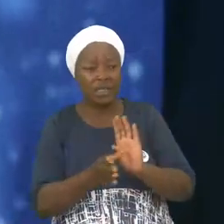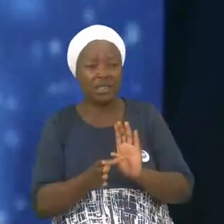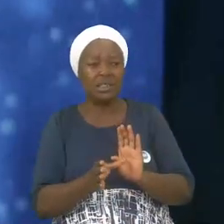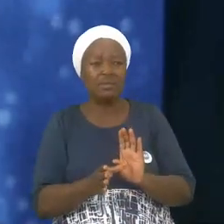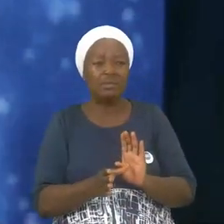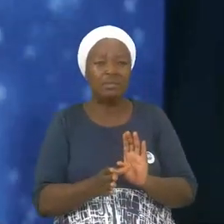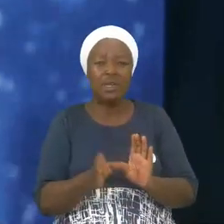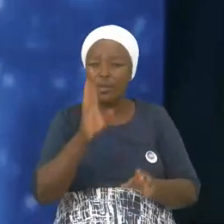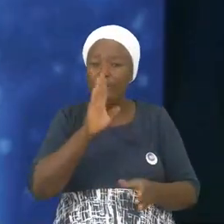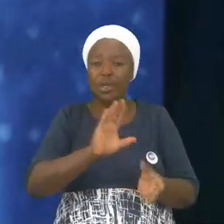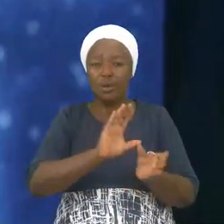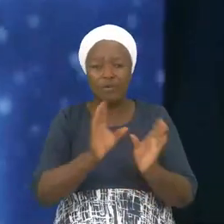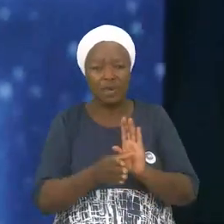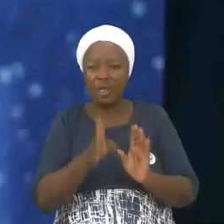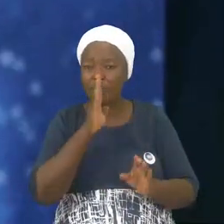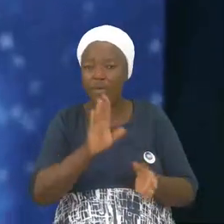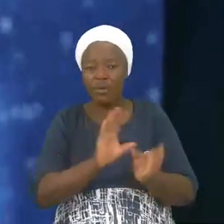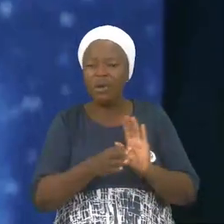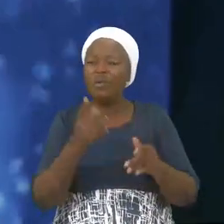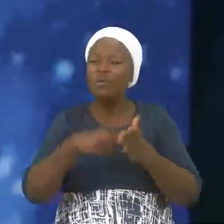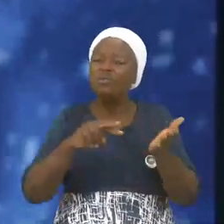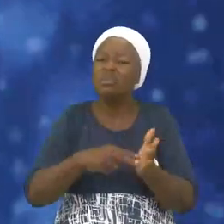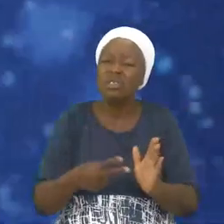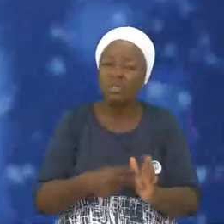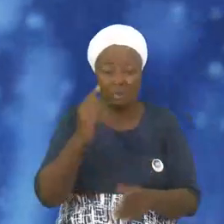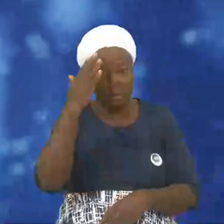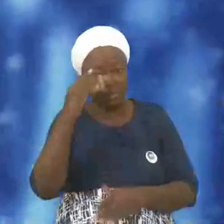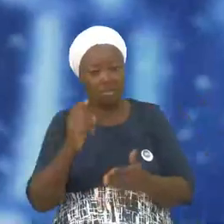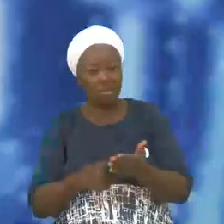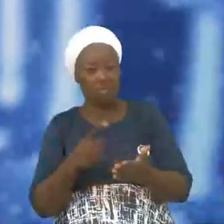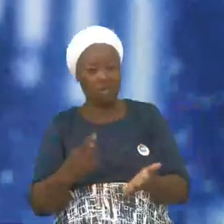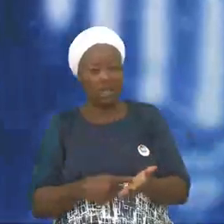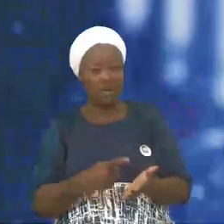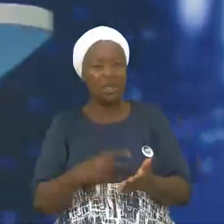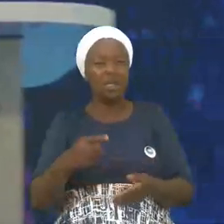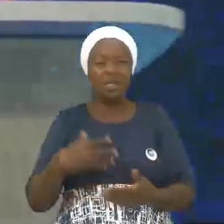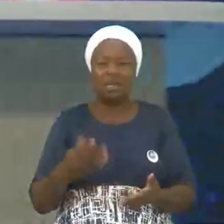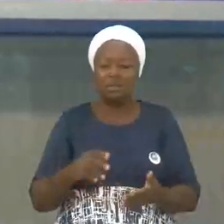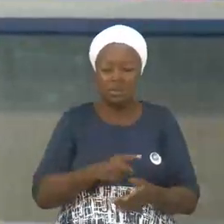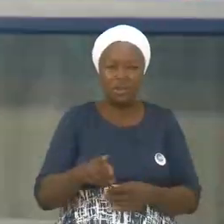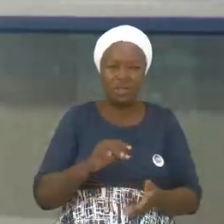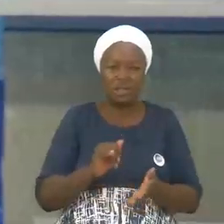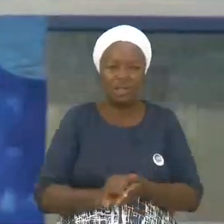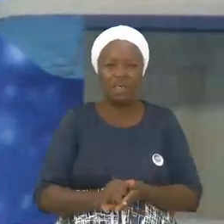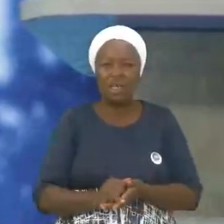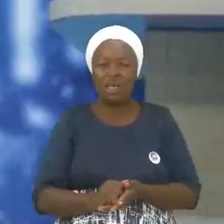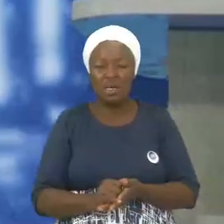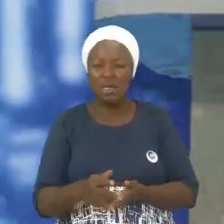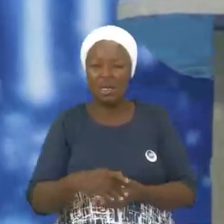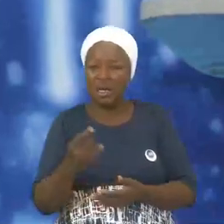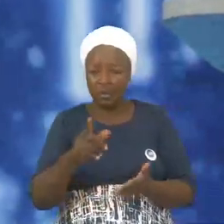Seigneur, repentez-vous donc et convertissez-vous. Convertissez-vous. Ça veut dire quoi? Vous savez,